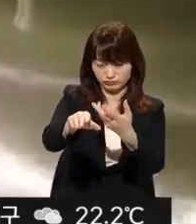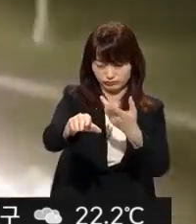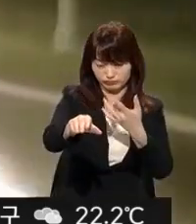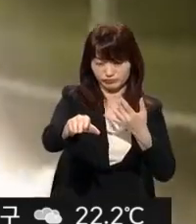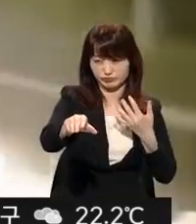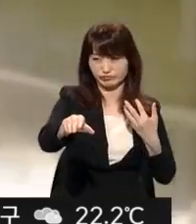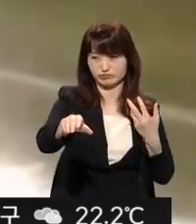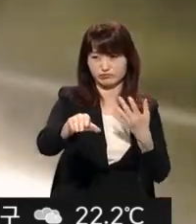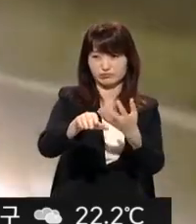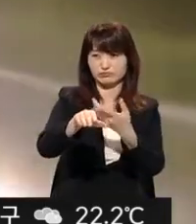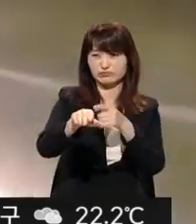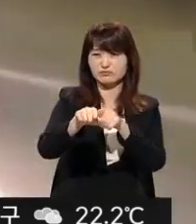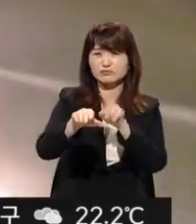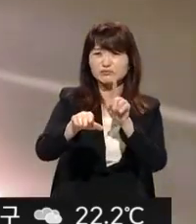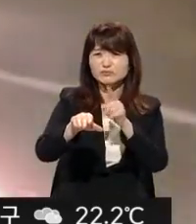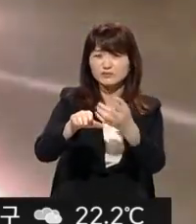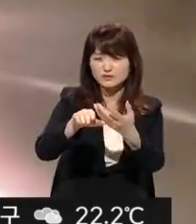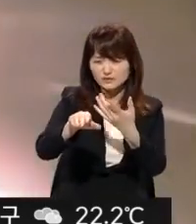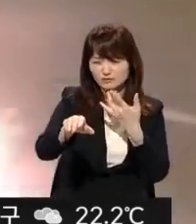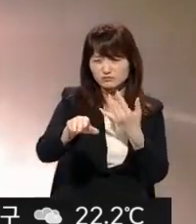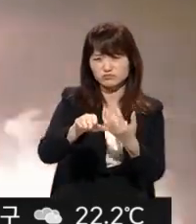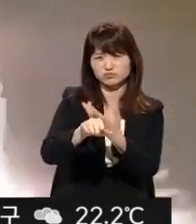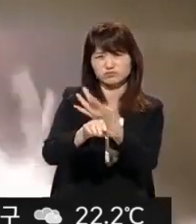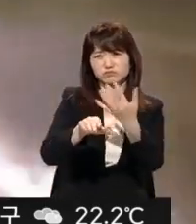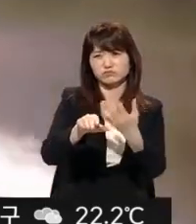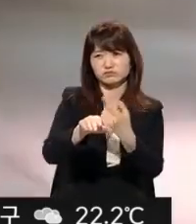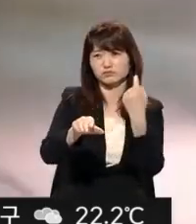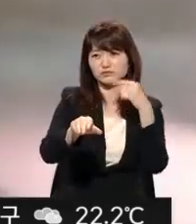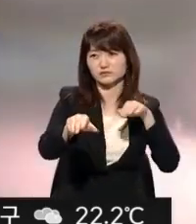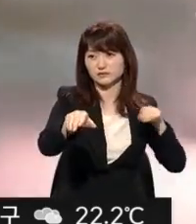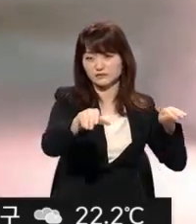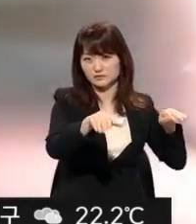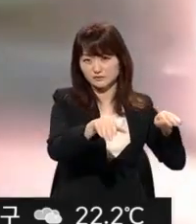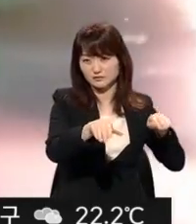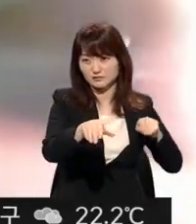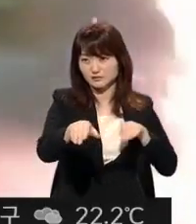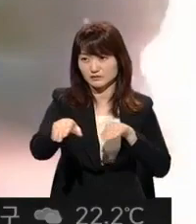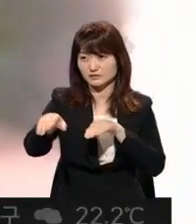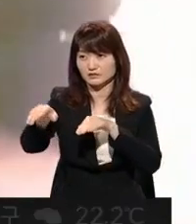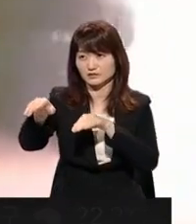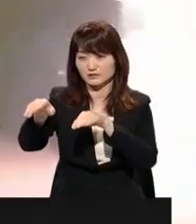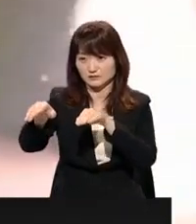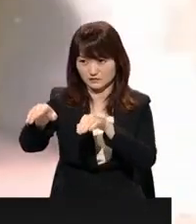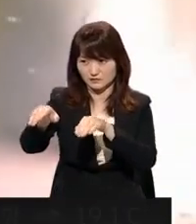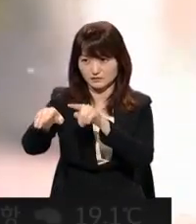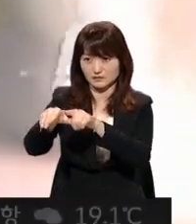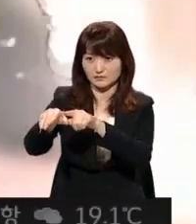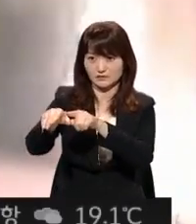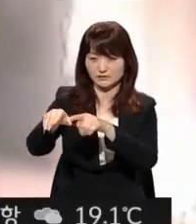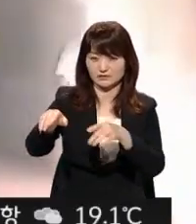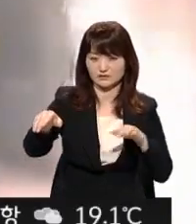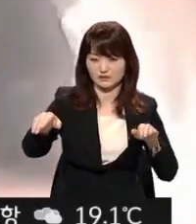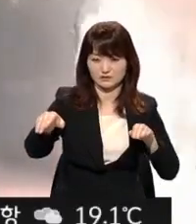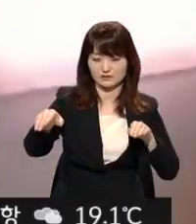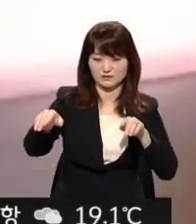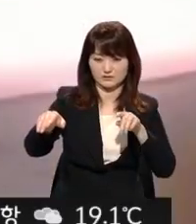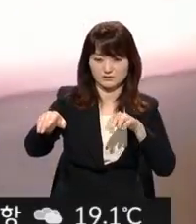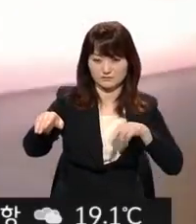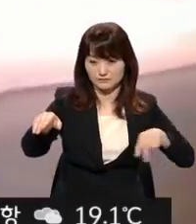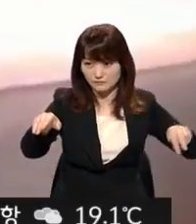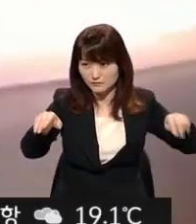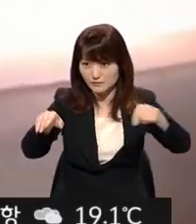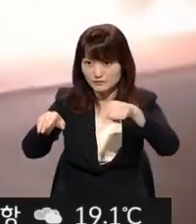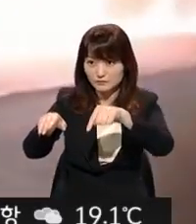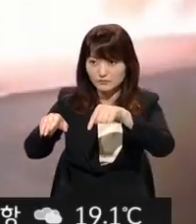이 차는 그 형체도 제대로 보이질 않습니다. 뒤따르던 차량이 인근에 차를 세워서 이 불붙은 차로 황급히 달려갑니다.